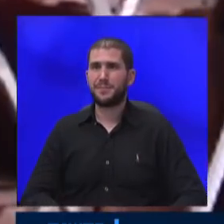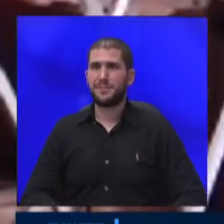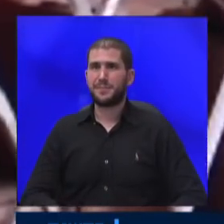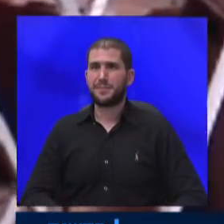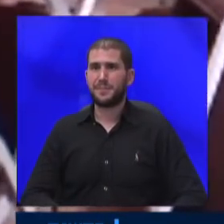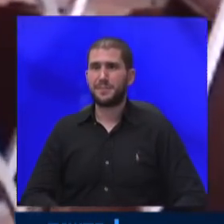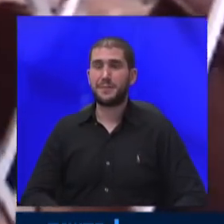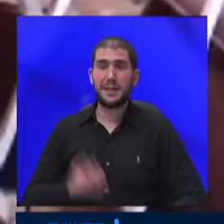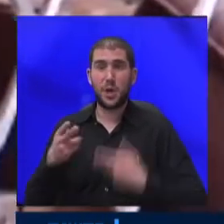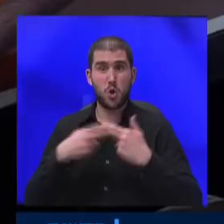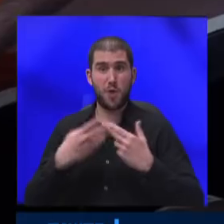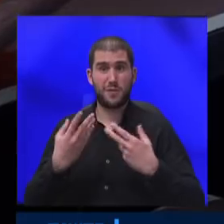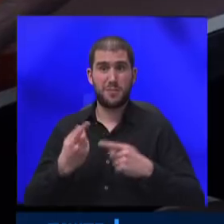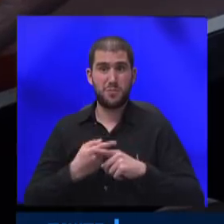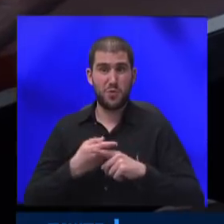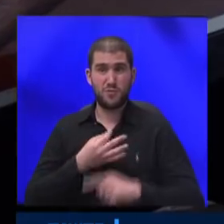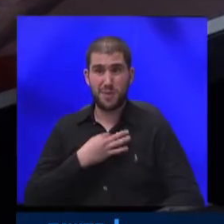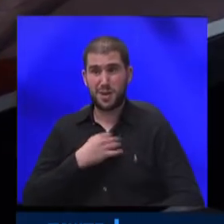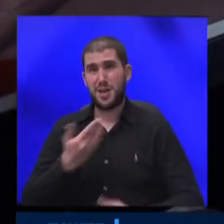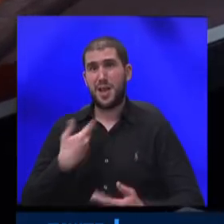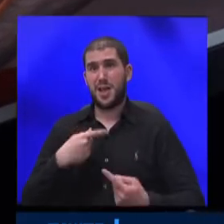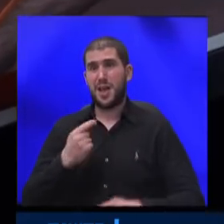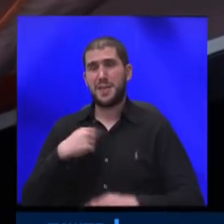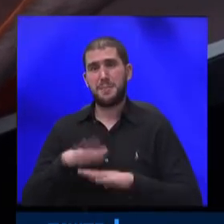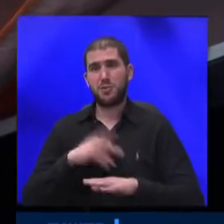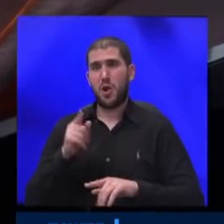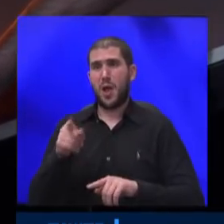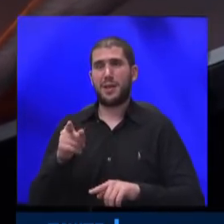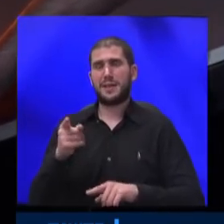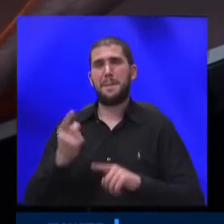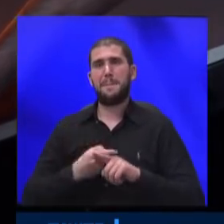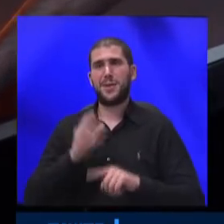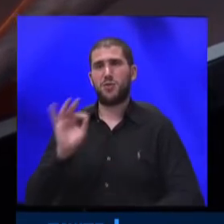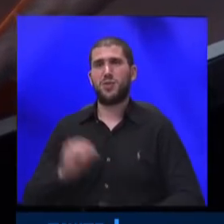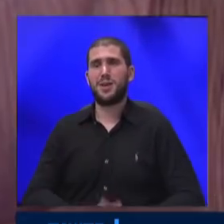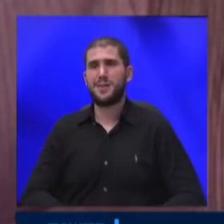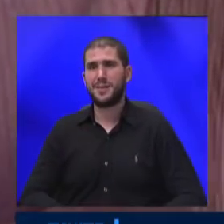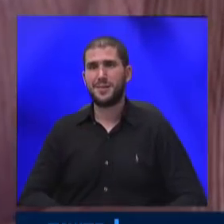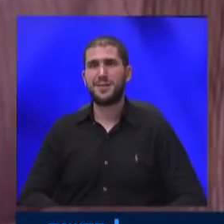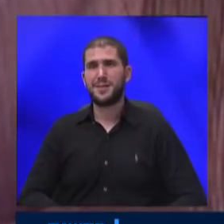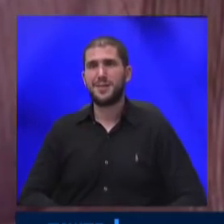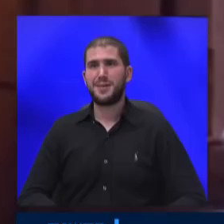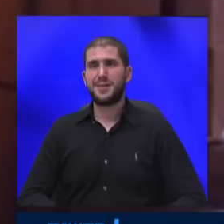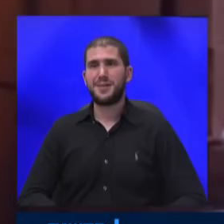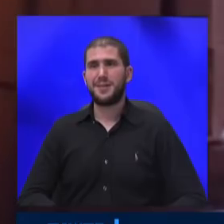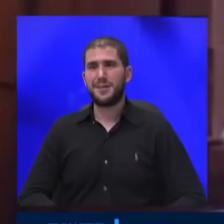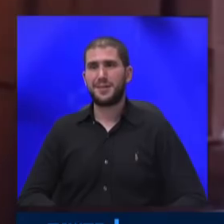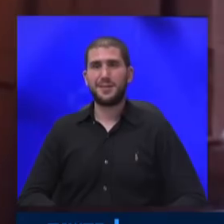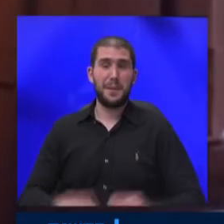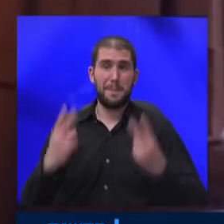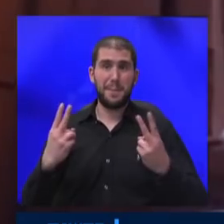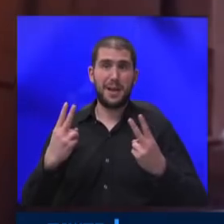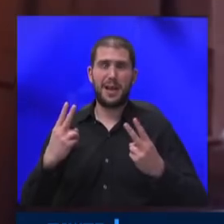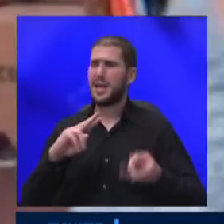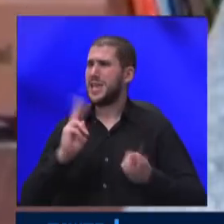זה קרובי משפחה שלנו. זה לא אנחנו. אני מרגיש שזה לא את. זה בדודה שלך. ובעיקר, באיזה